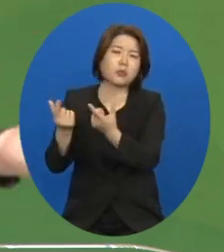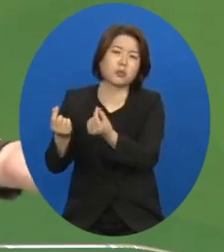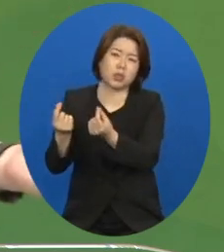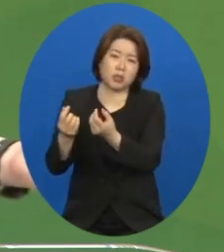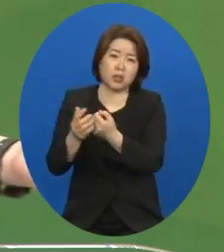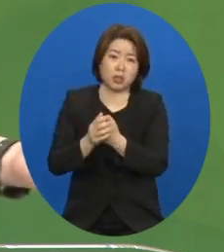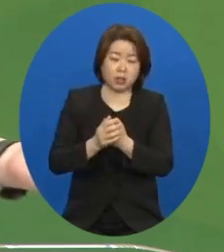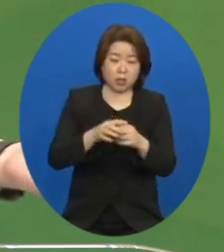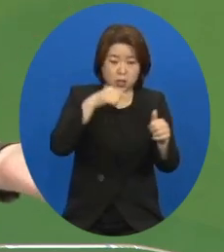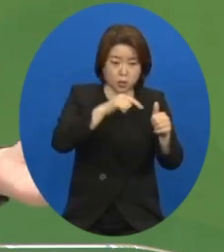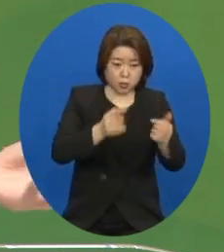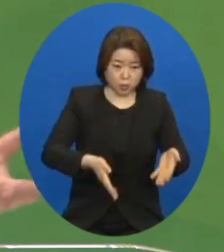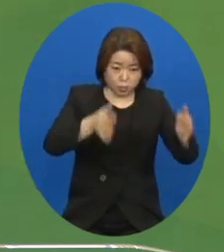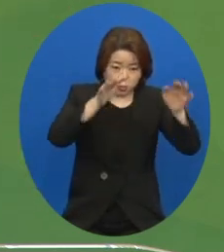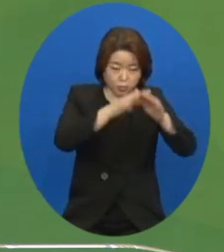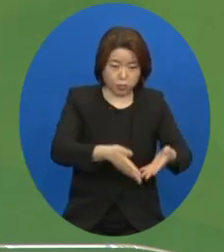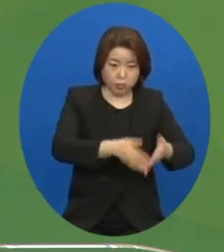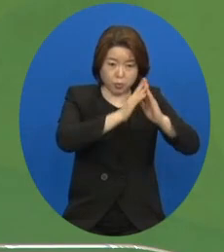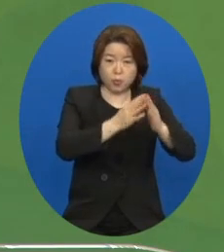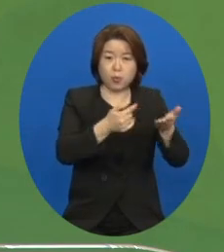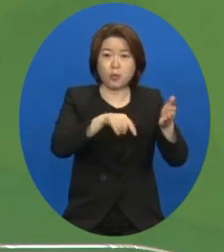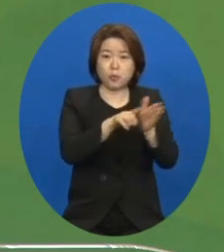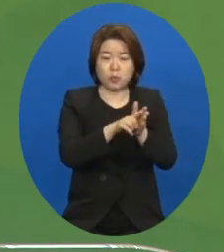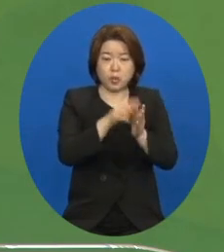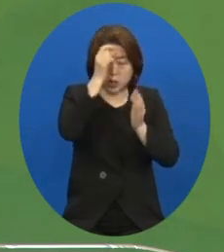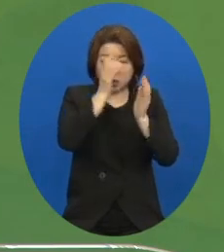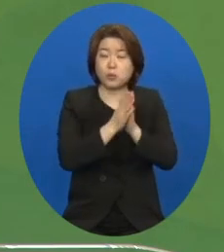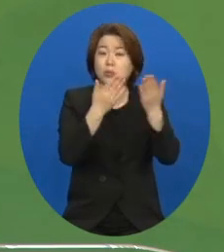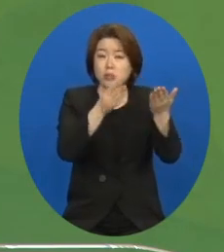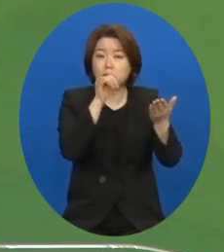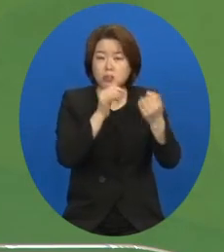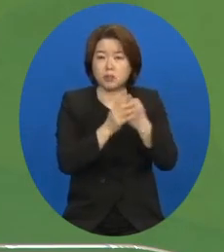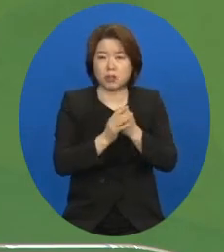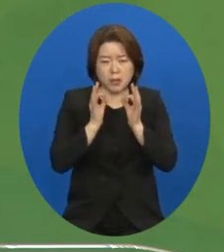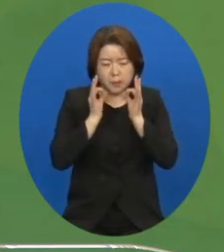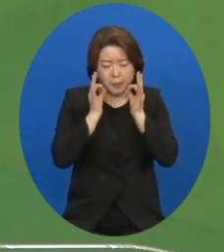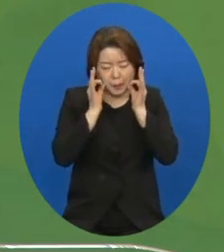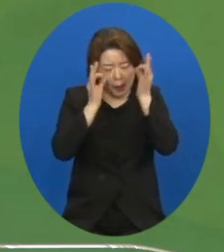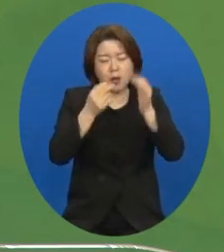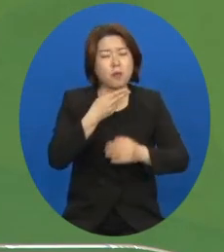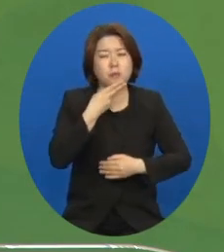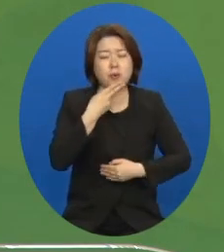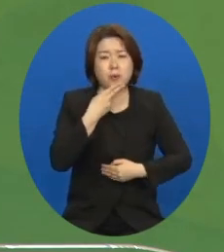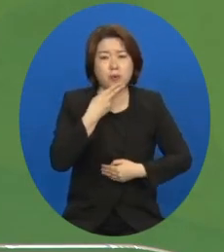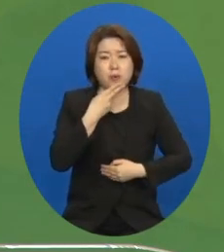위해 기도했지요. 그러나 절박감, 위기감이 없었어요.